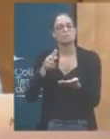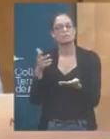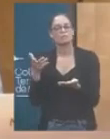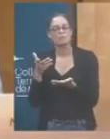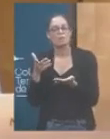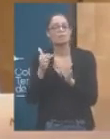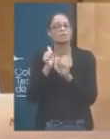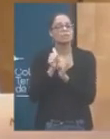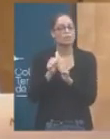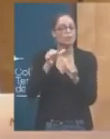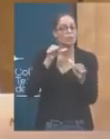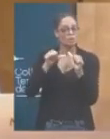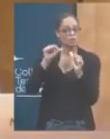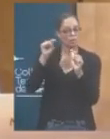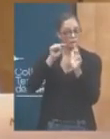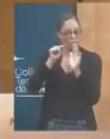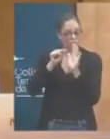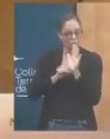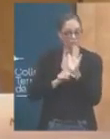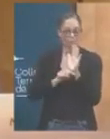certaines conditions.